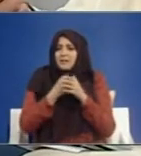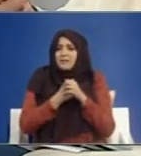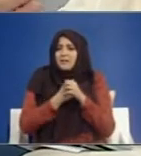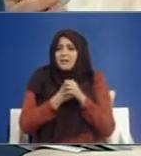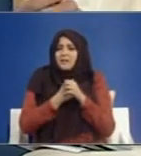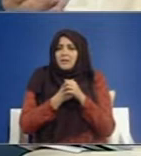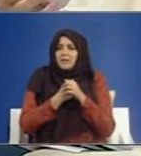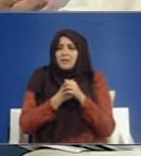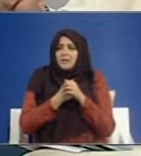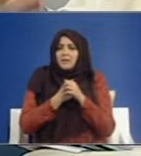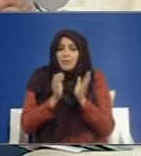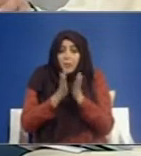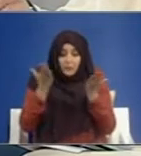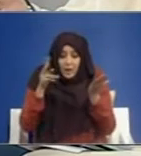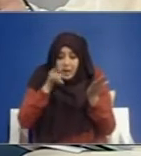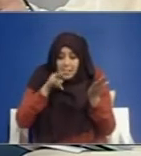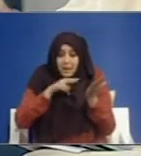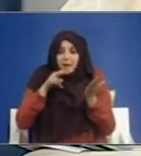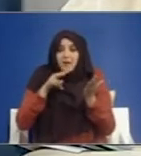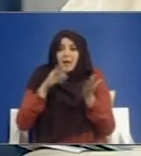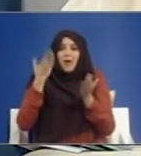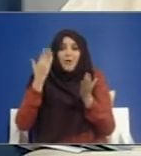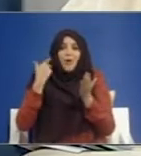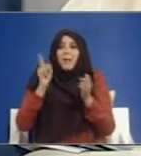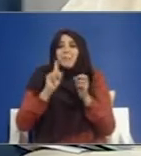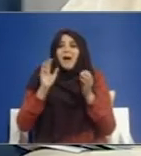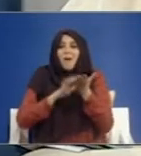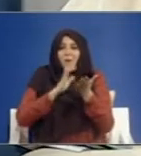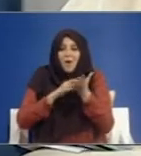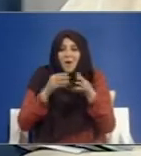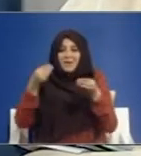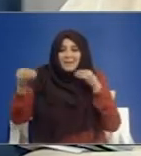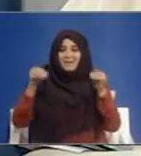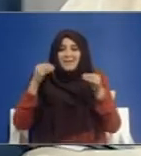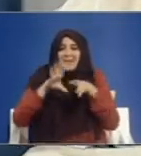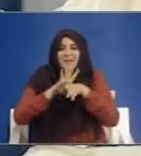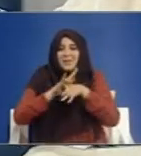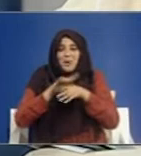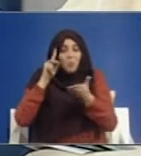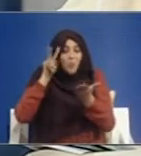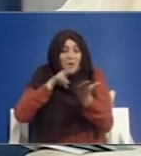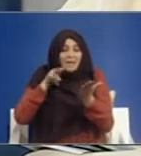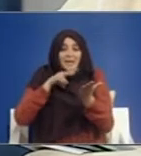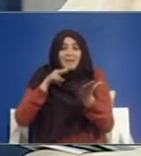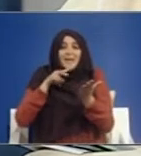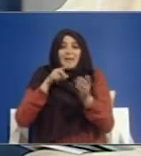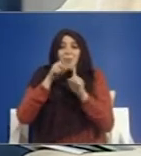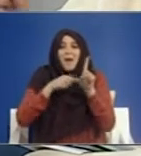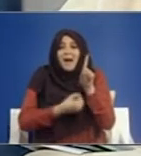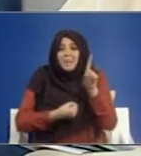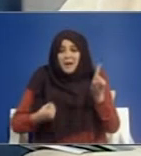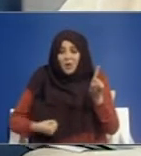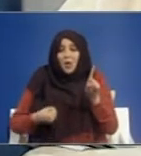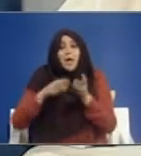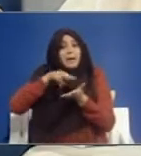جريدا أو جلدا يقرأ منه في قيام رمضان في التراويح. وقيام الليل هو من يعني التراويح من